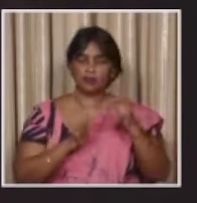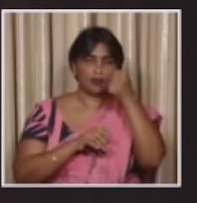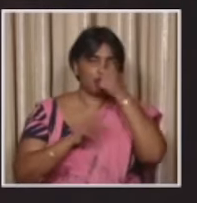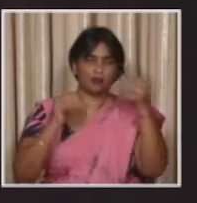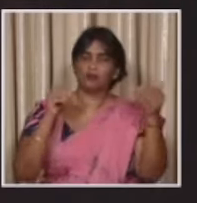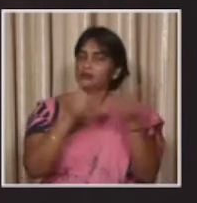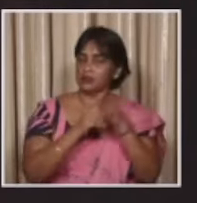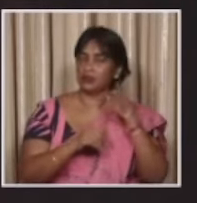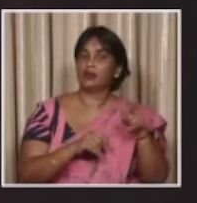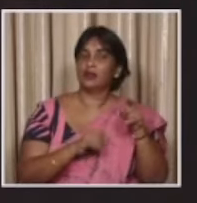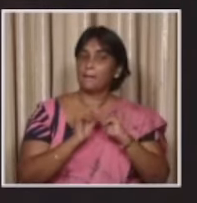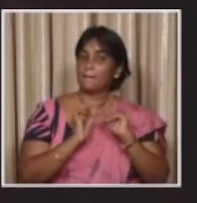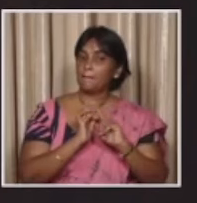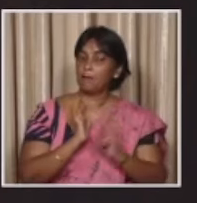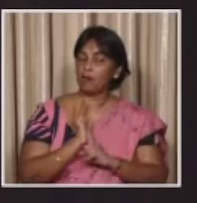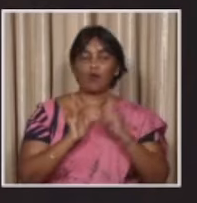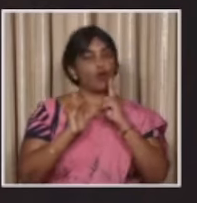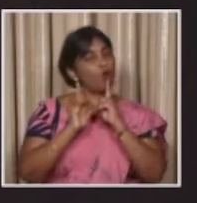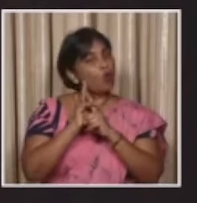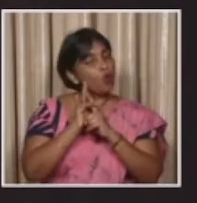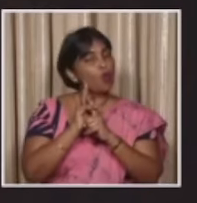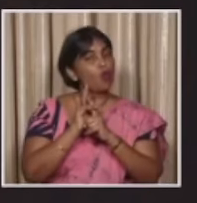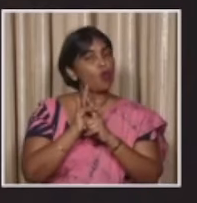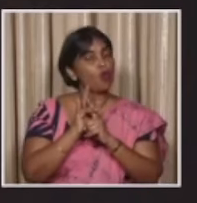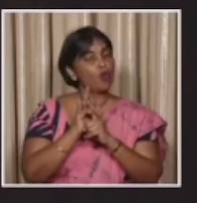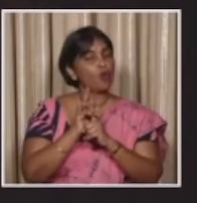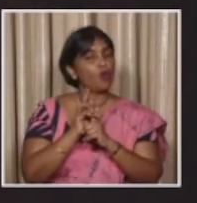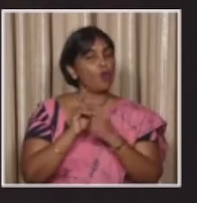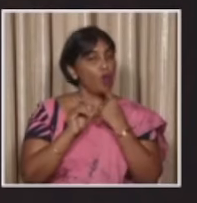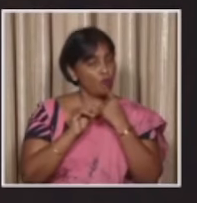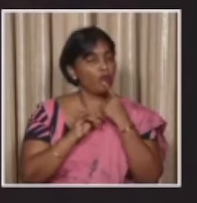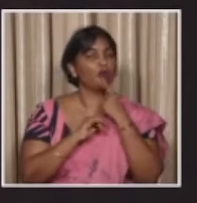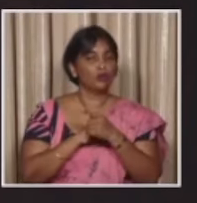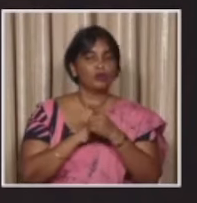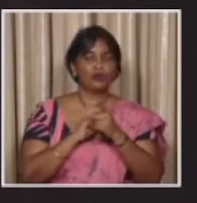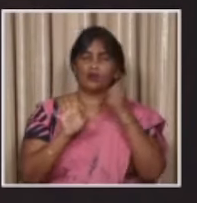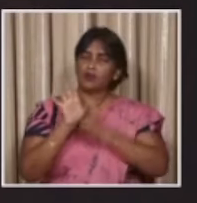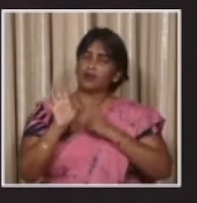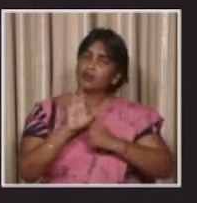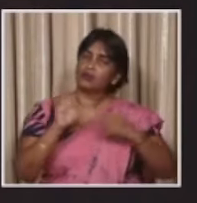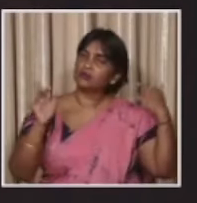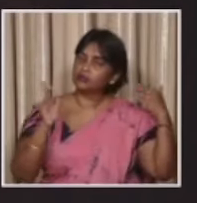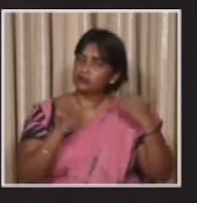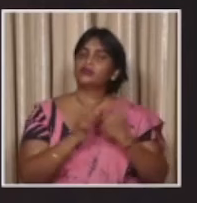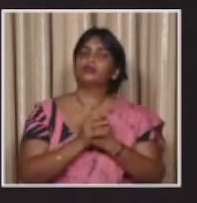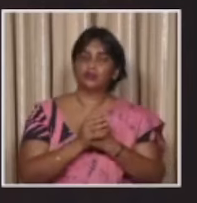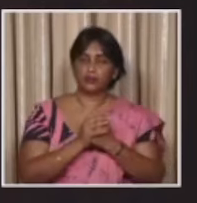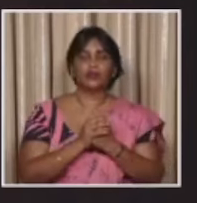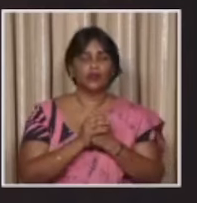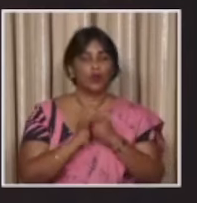මාෆියාවක් තිබුණා. ඒ පනතේ ඕආර් ඕ කියන වචනය අල්ලගෙන වසර ගණනාවක් අපිට බැරි වුණා